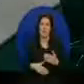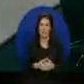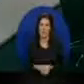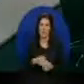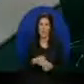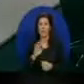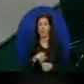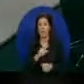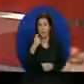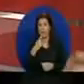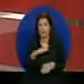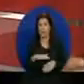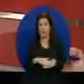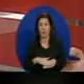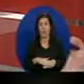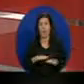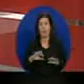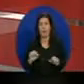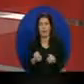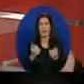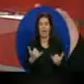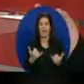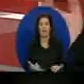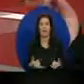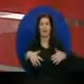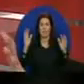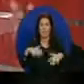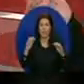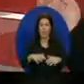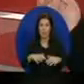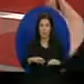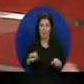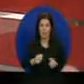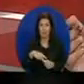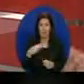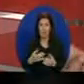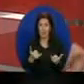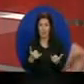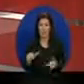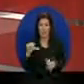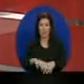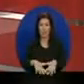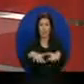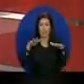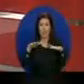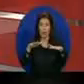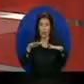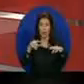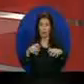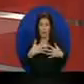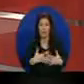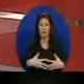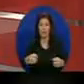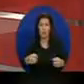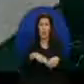לדבר על מה יקרה אם אכן וברגעים האלה יורד שם גשם, אם יהיו שיטפונות ויקחו את זה לים. זה באמת הרס של שונית מוגים?